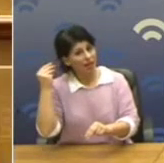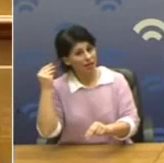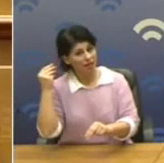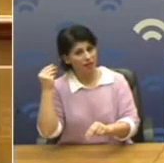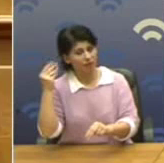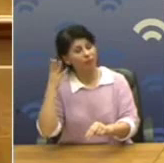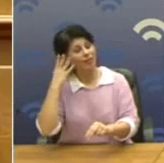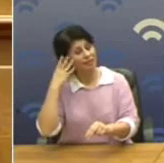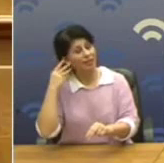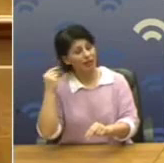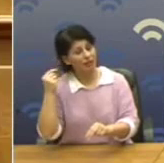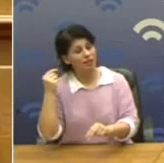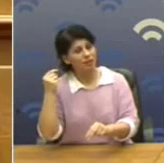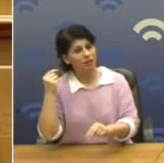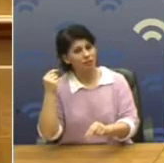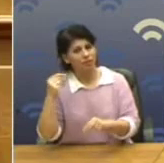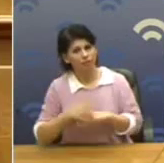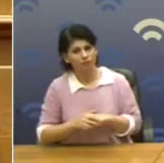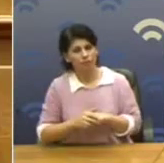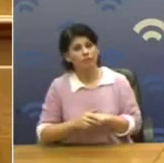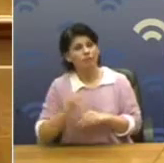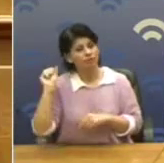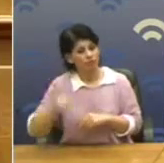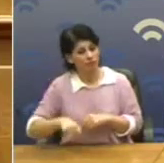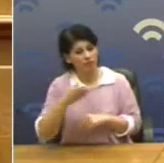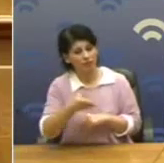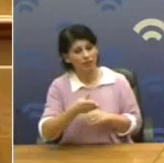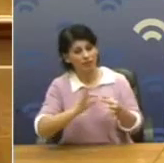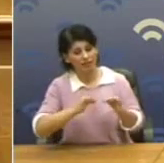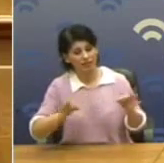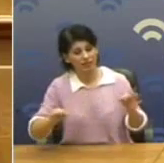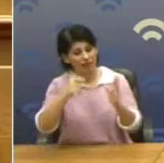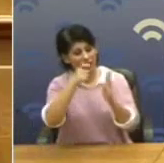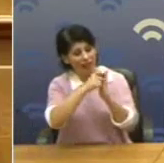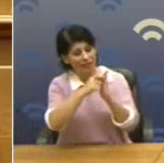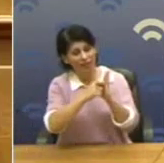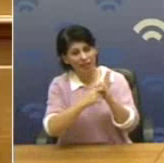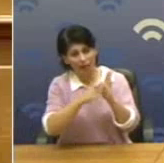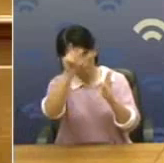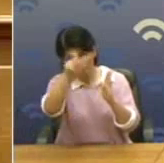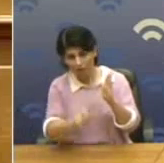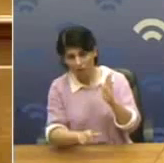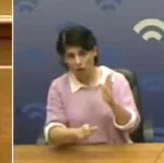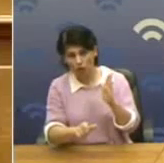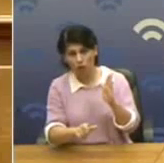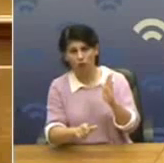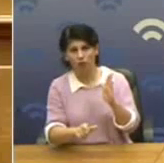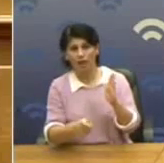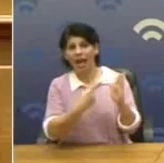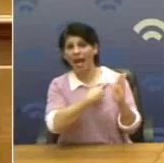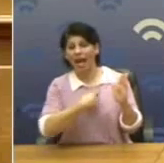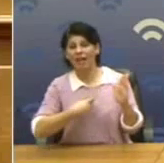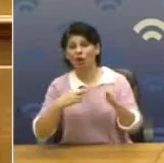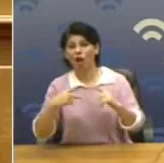ξεχάσατε, ναι, ήσασταν στην ιστορία καταγεγραμμένος αρχηγός της